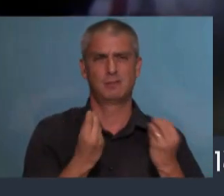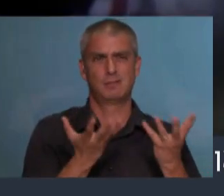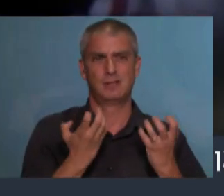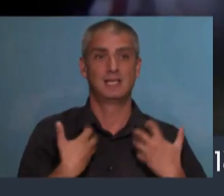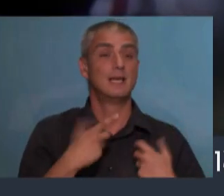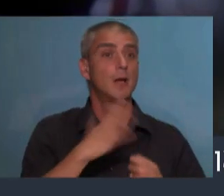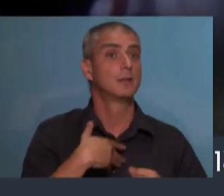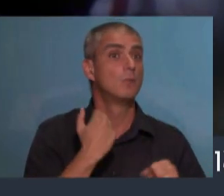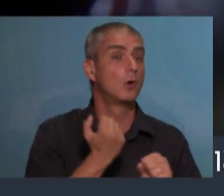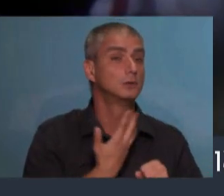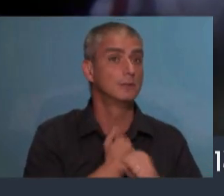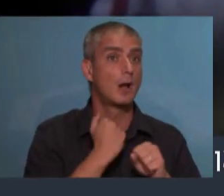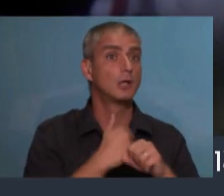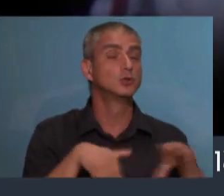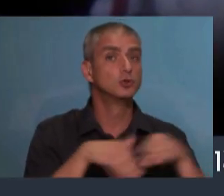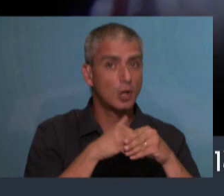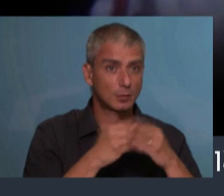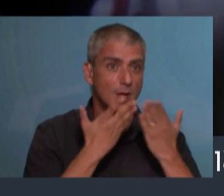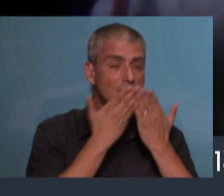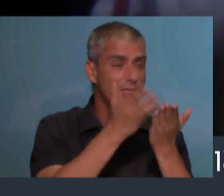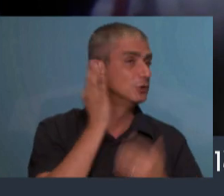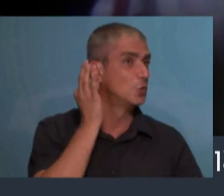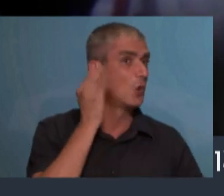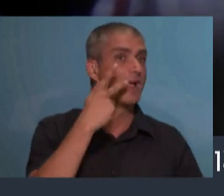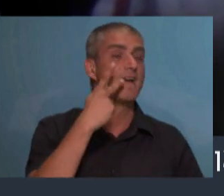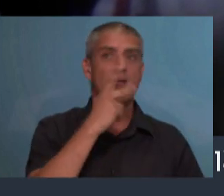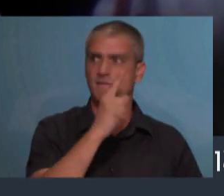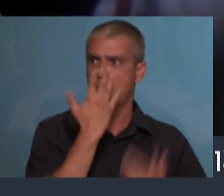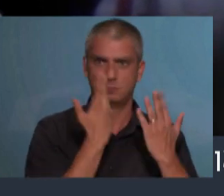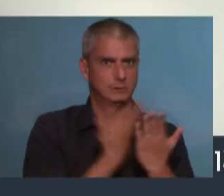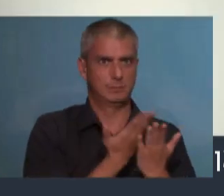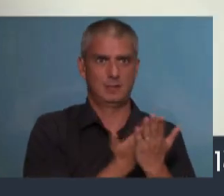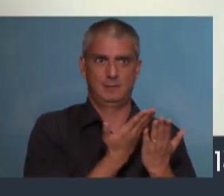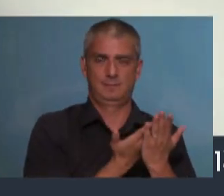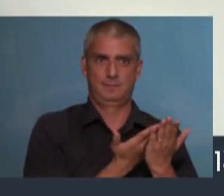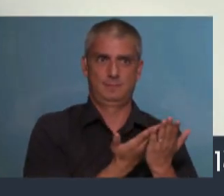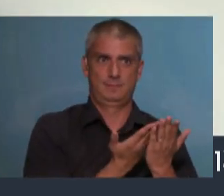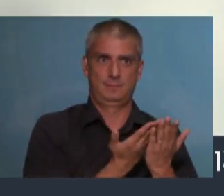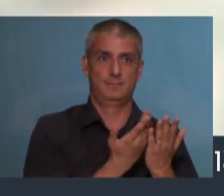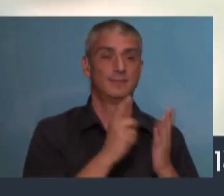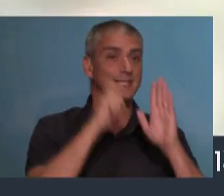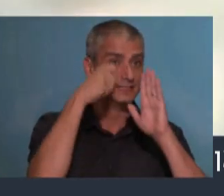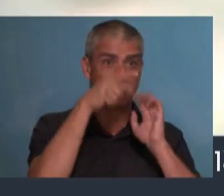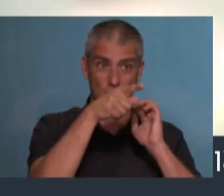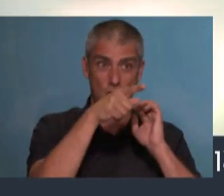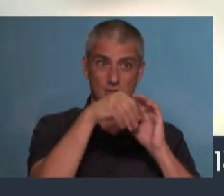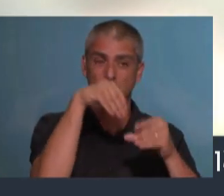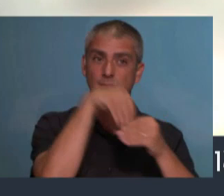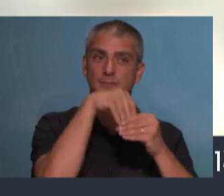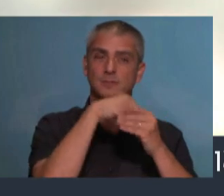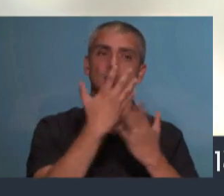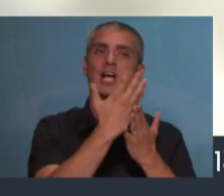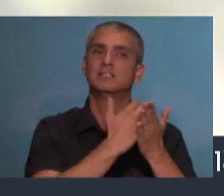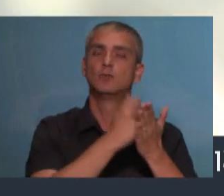you want peace, help Fatame. אבל המספרים מדברים בעד עצמם. הסרטון הזה, לפי נתונים